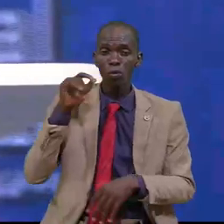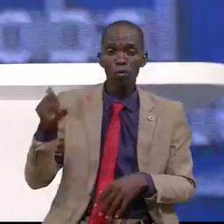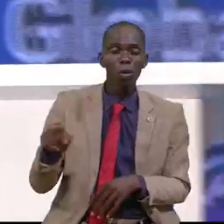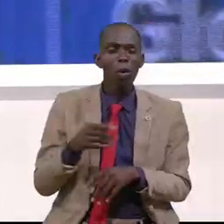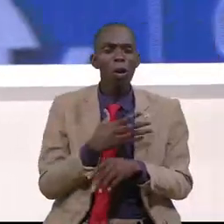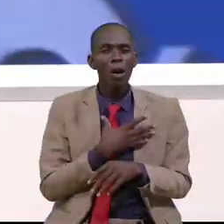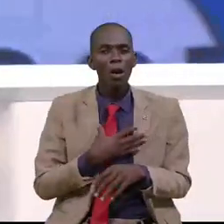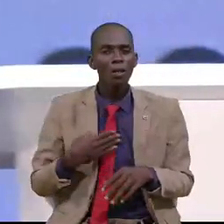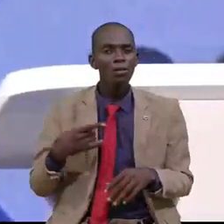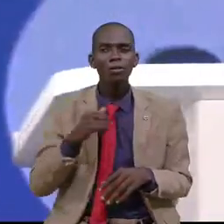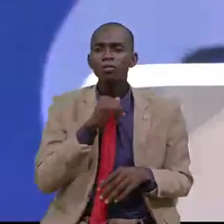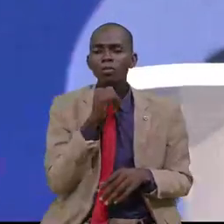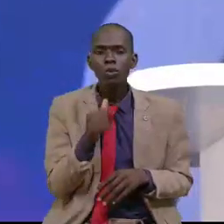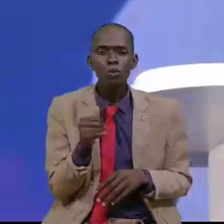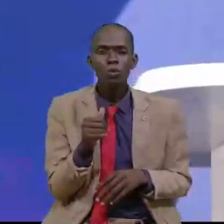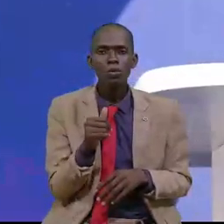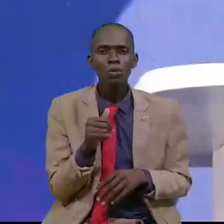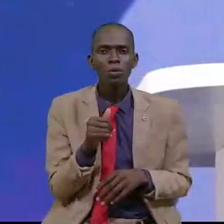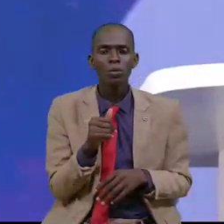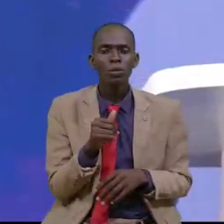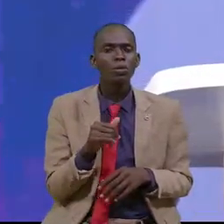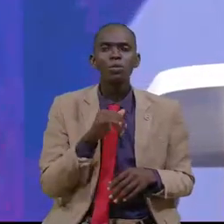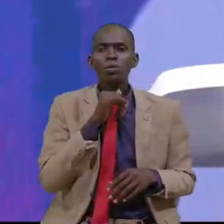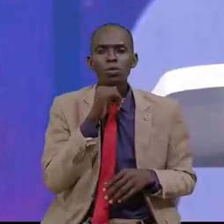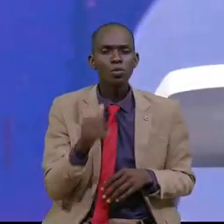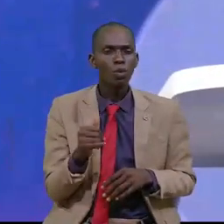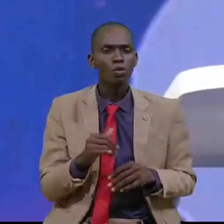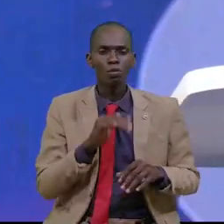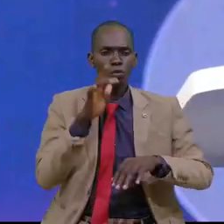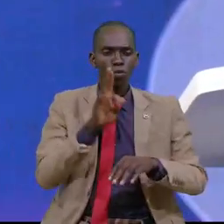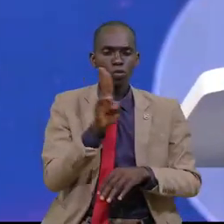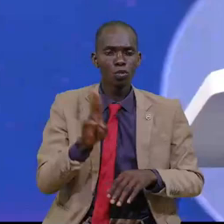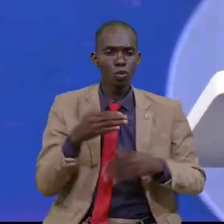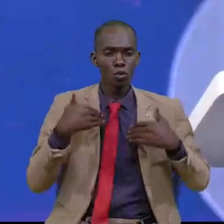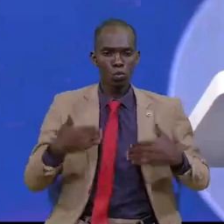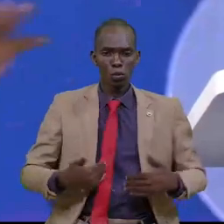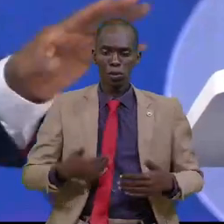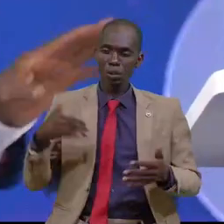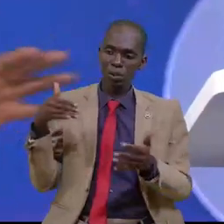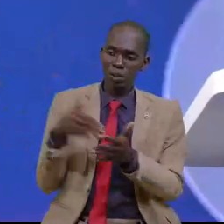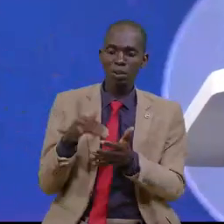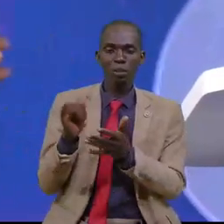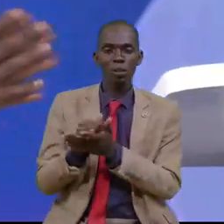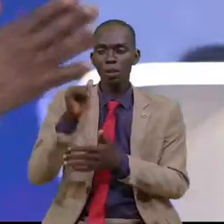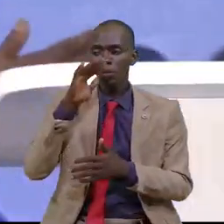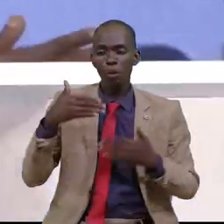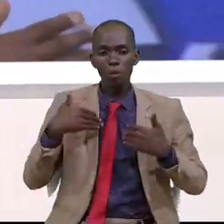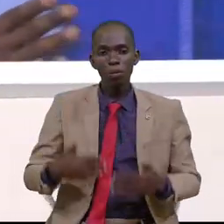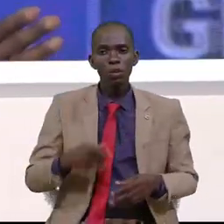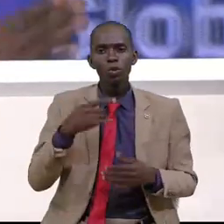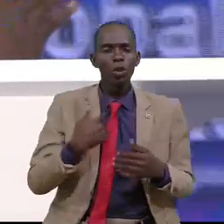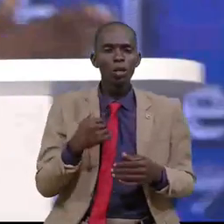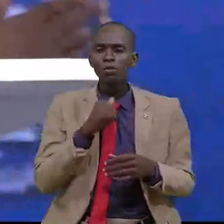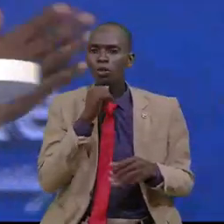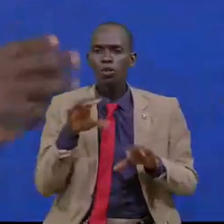Et tu l'as même pas encore. Tu n'as pas touché les parties délicates de son corps. Tu n'as